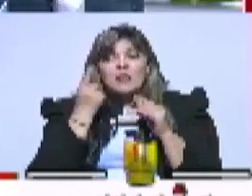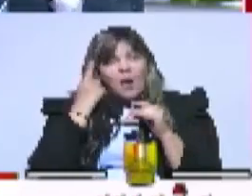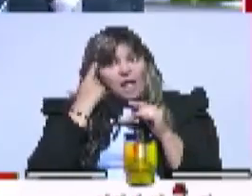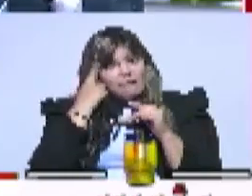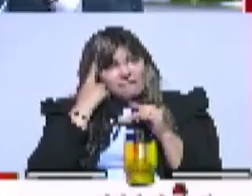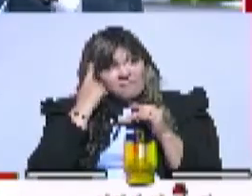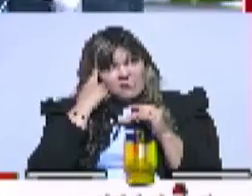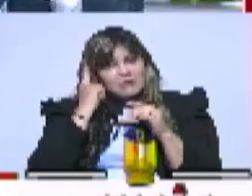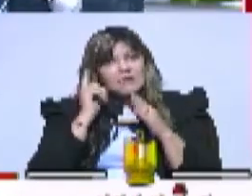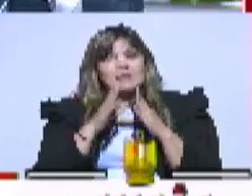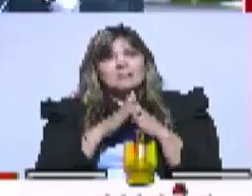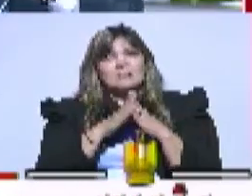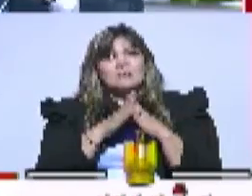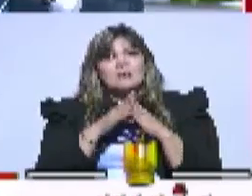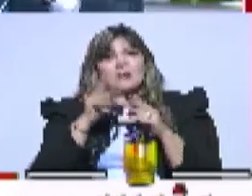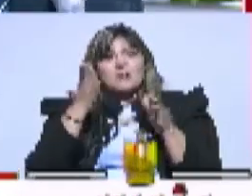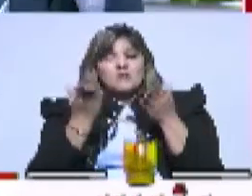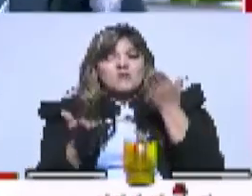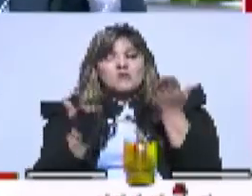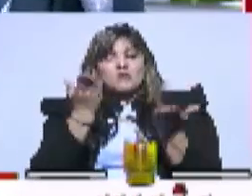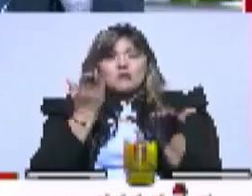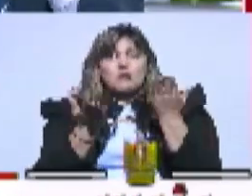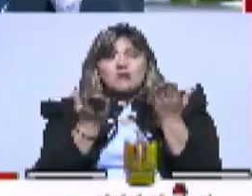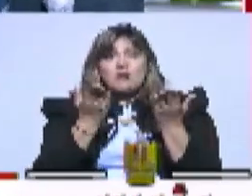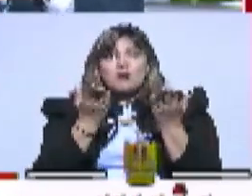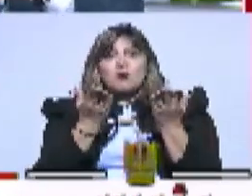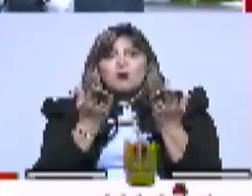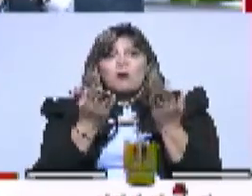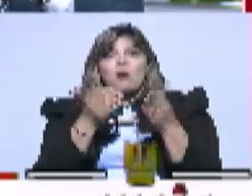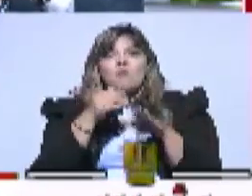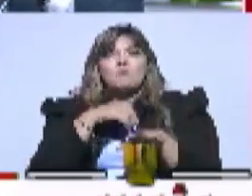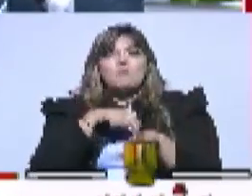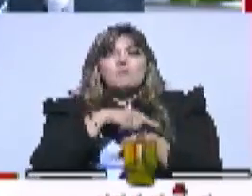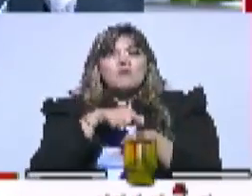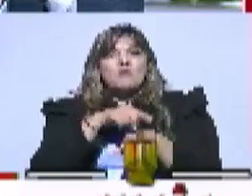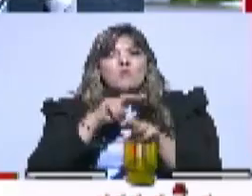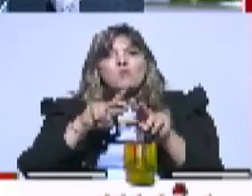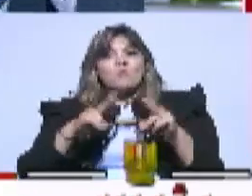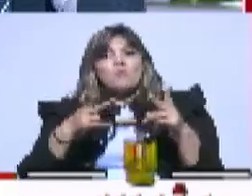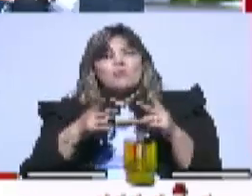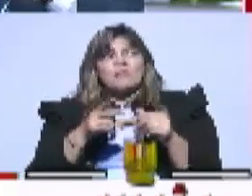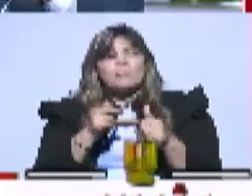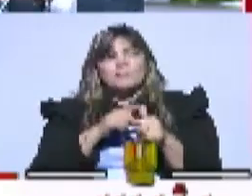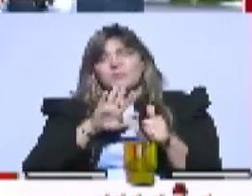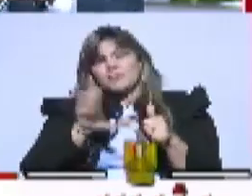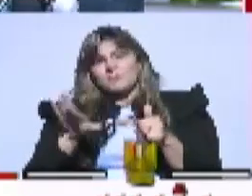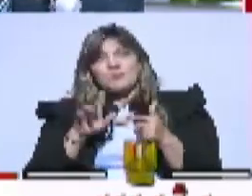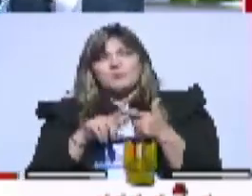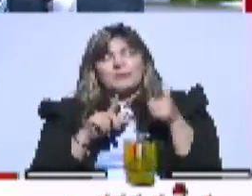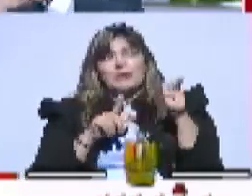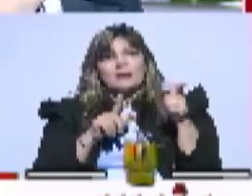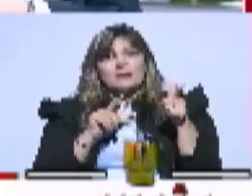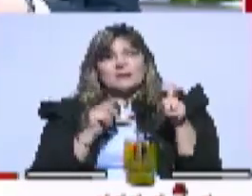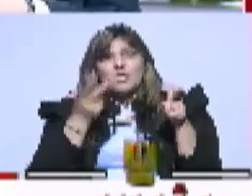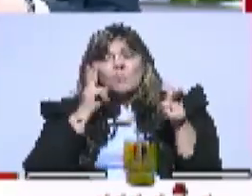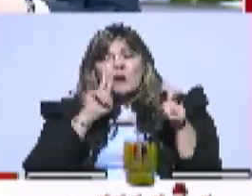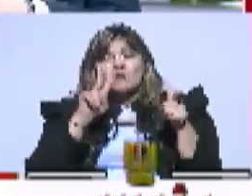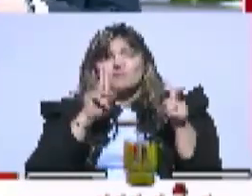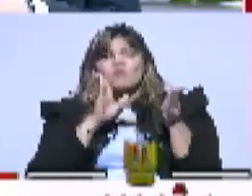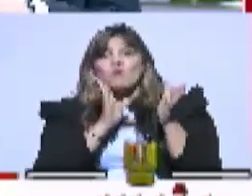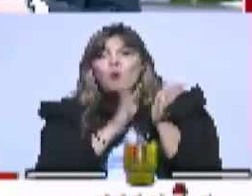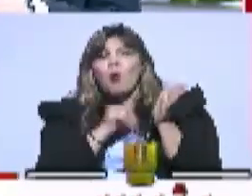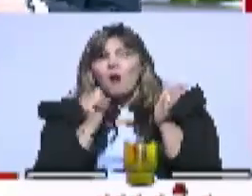يعرفوا يقارنوا ما بين العصور المختلفة. نمرة واحد. نمرة اتنين، هم شافوا